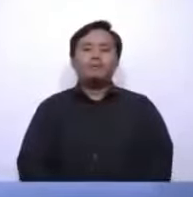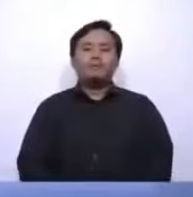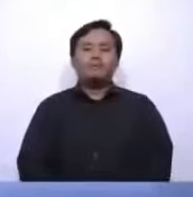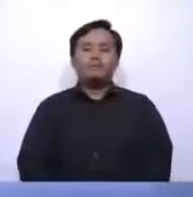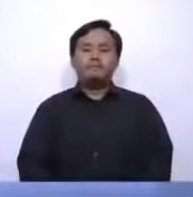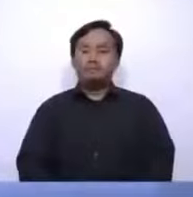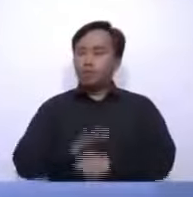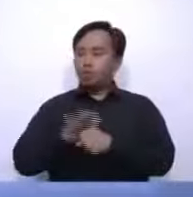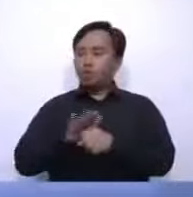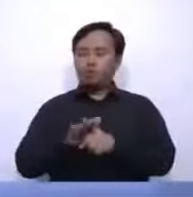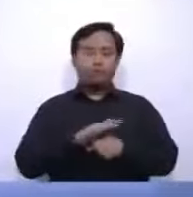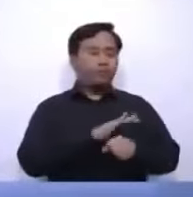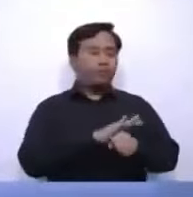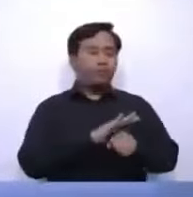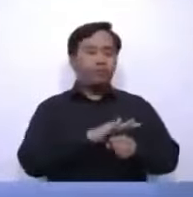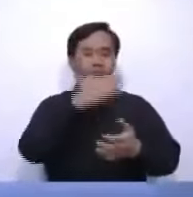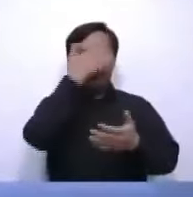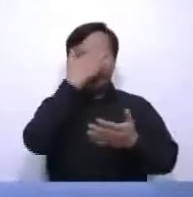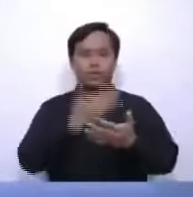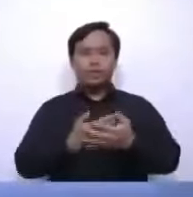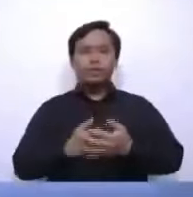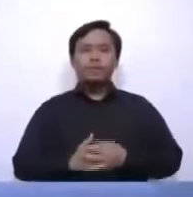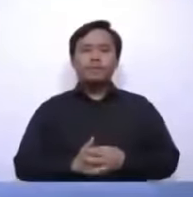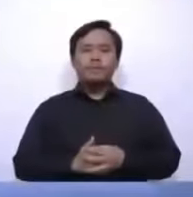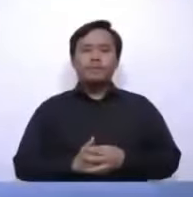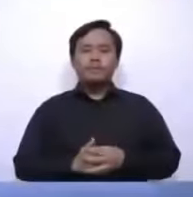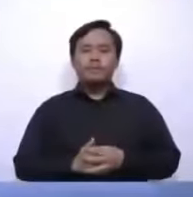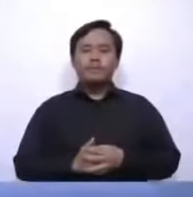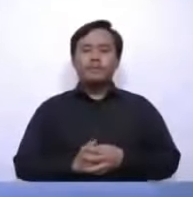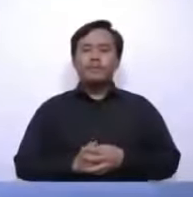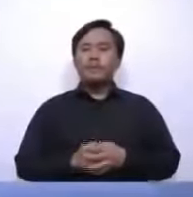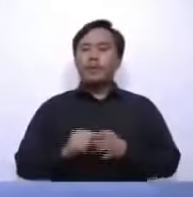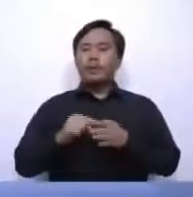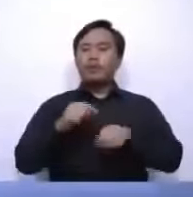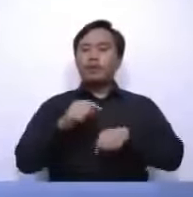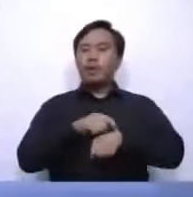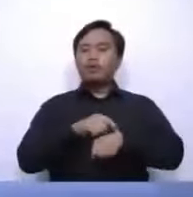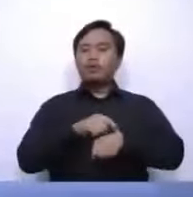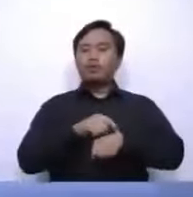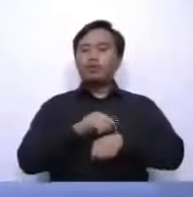Cukup, Bapak? Cukup. Baik, terima kasih. Kita atur ulang waktunya.